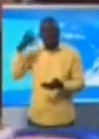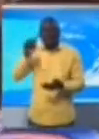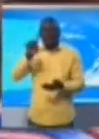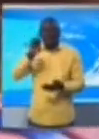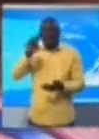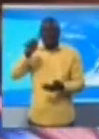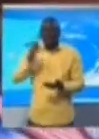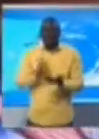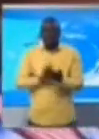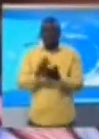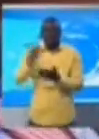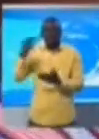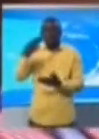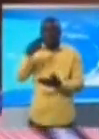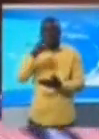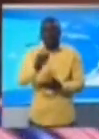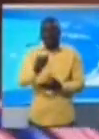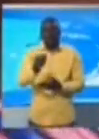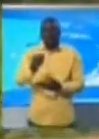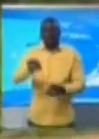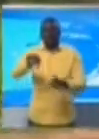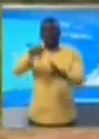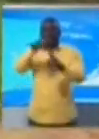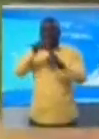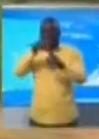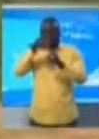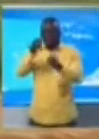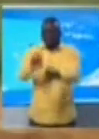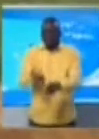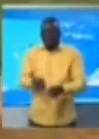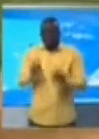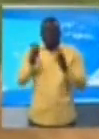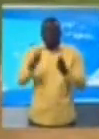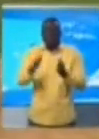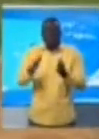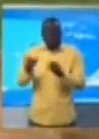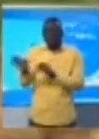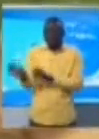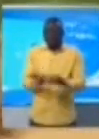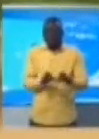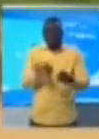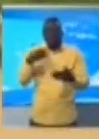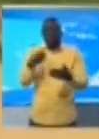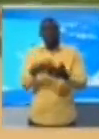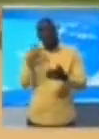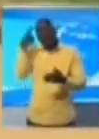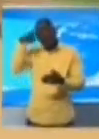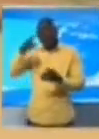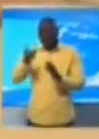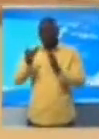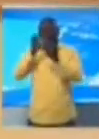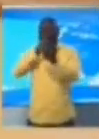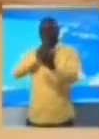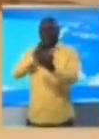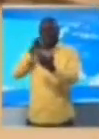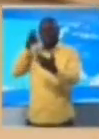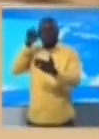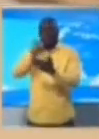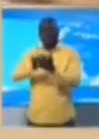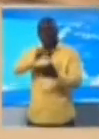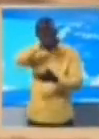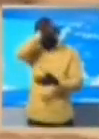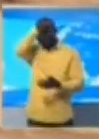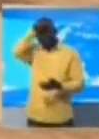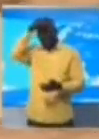hectare. La particularité de cet agriculteur est qu'il s'est muni de moyens pour faire face aux éventuelles poches de